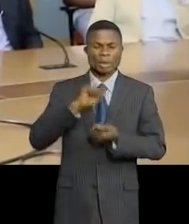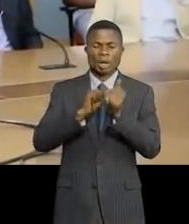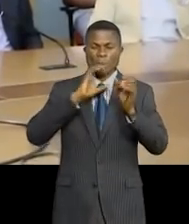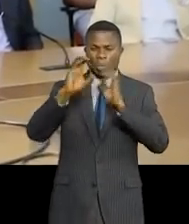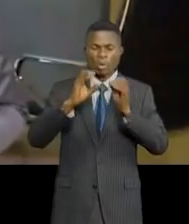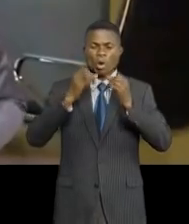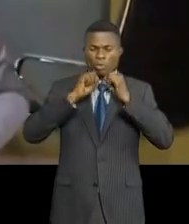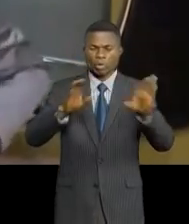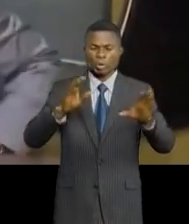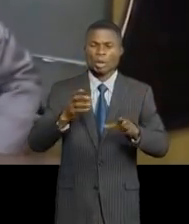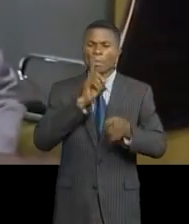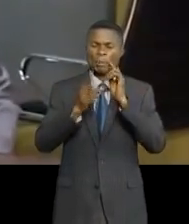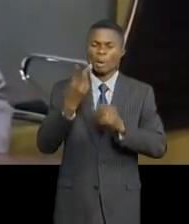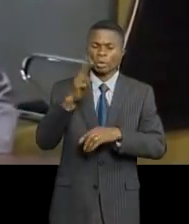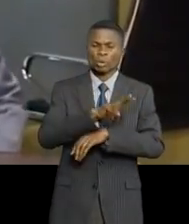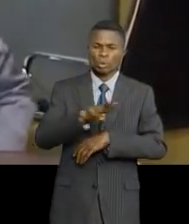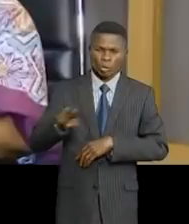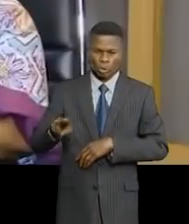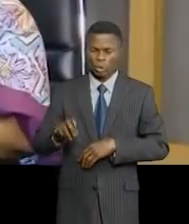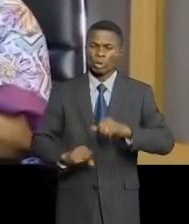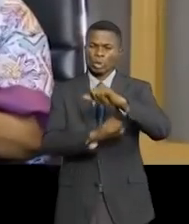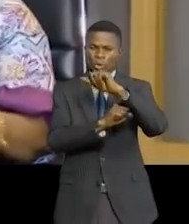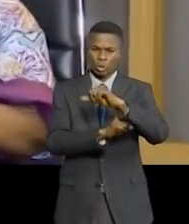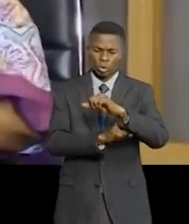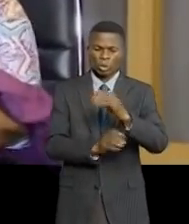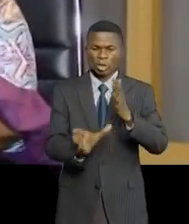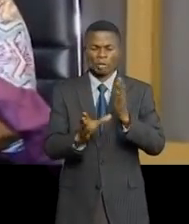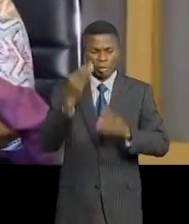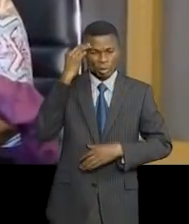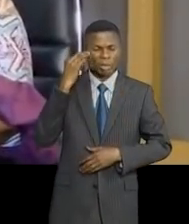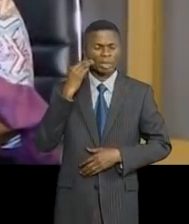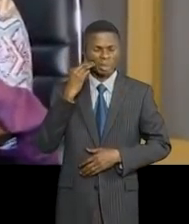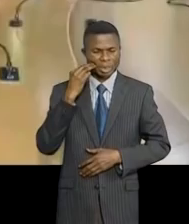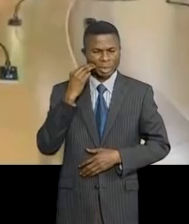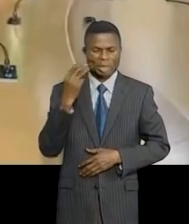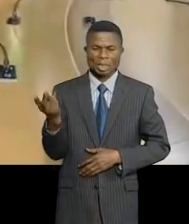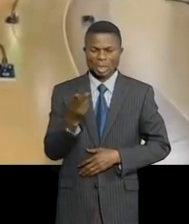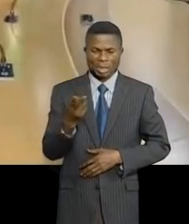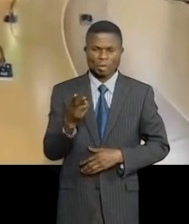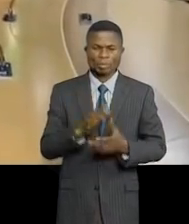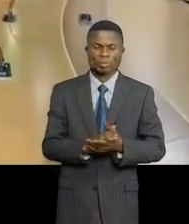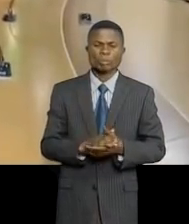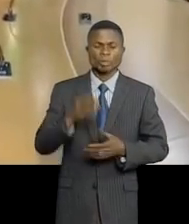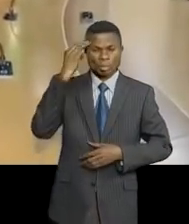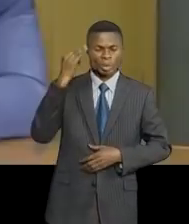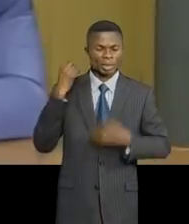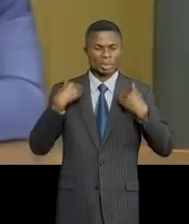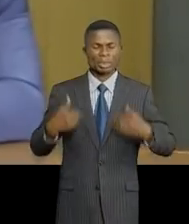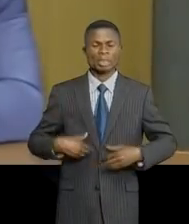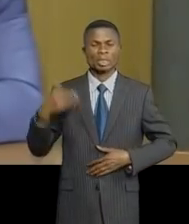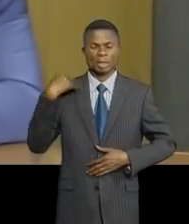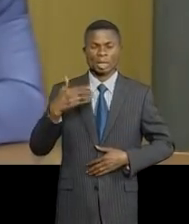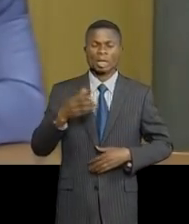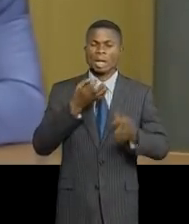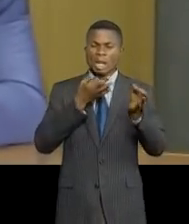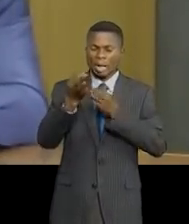pendant près de 2 heures de temps, accompagné de sa vice-ministre Véronique Kilumba Nkulu, le numéro 1 de la santé publique rassurait